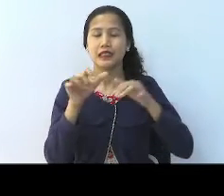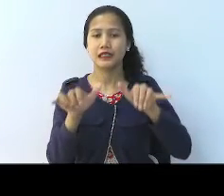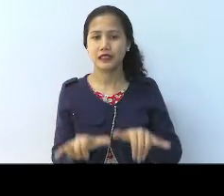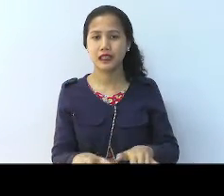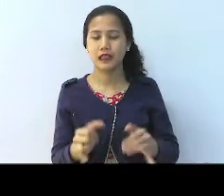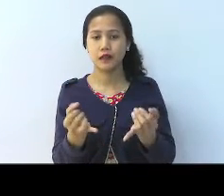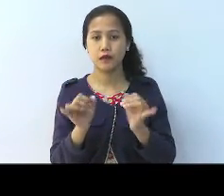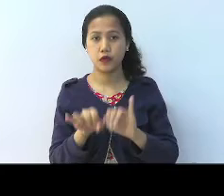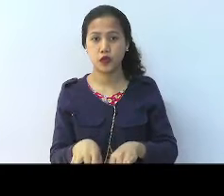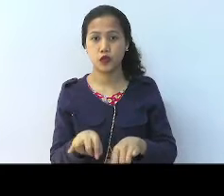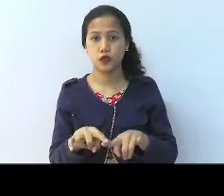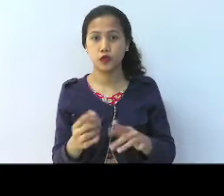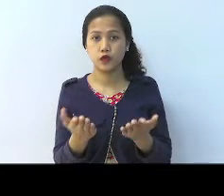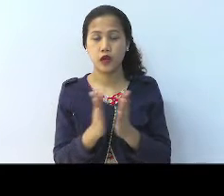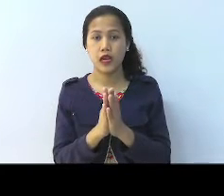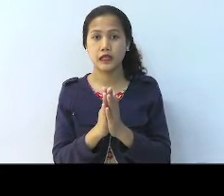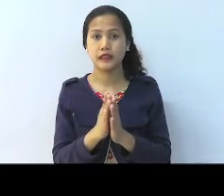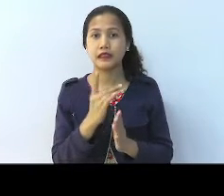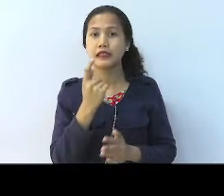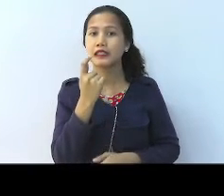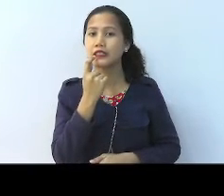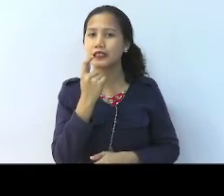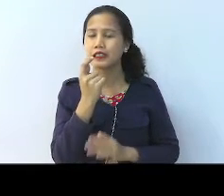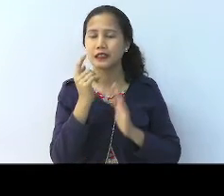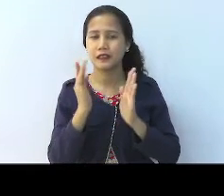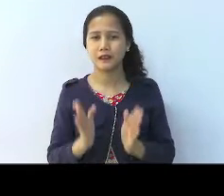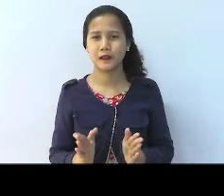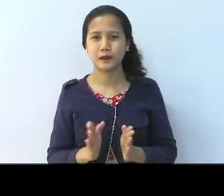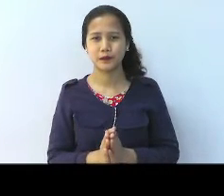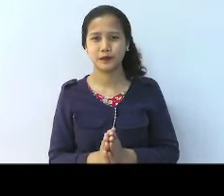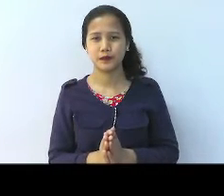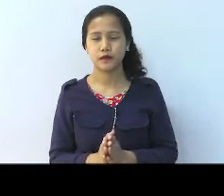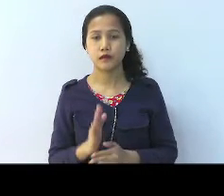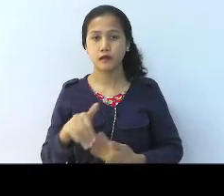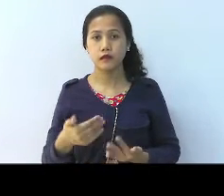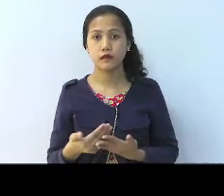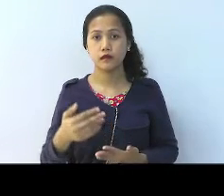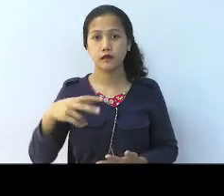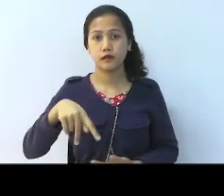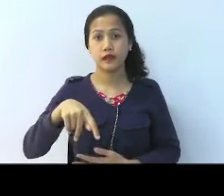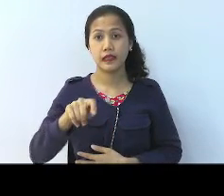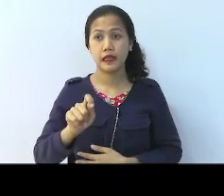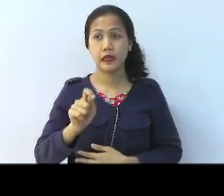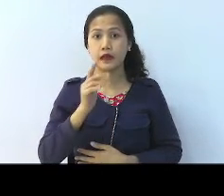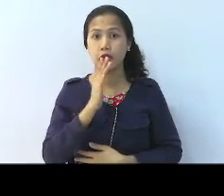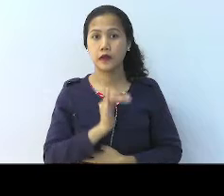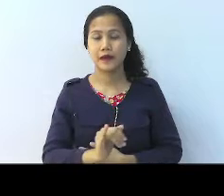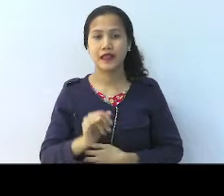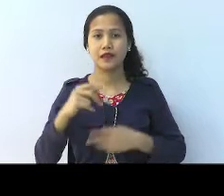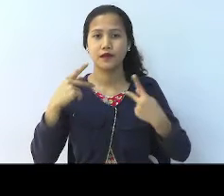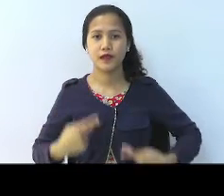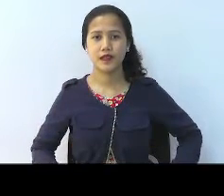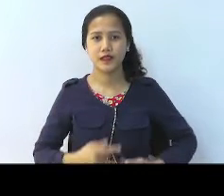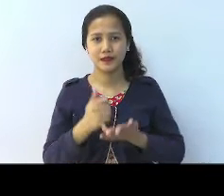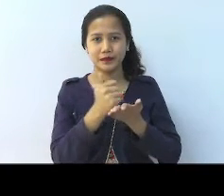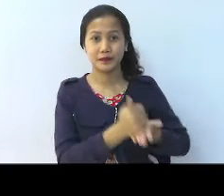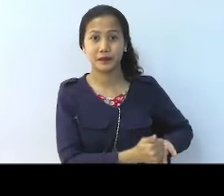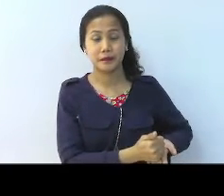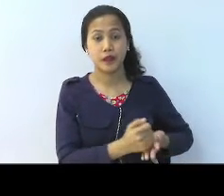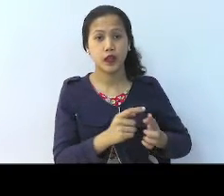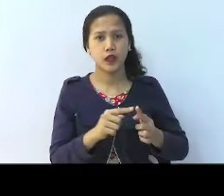kung nagga-grind po kayo pagtulog, meron. At para makorek ang mga problema nyo sa ngipin.